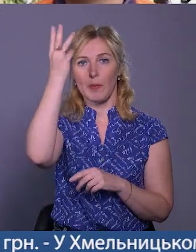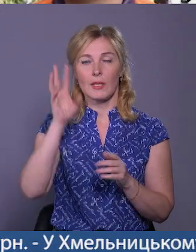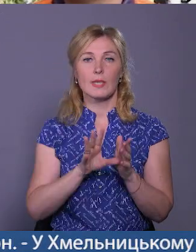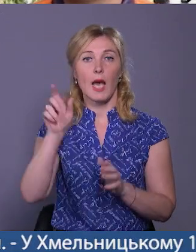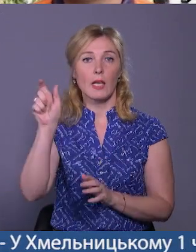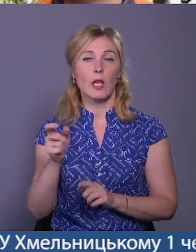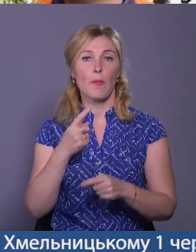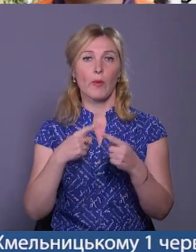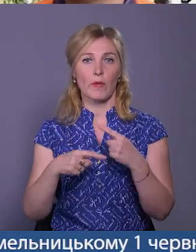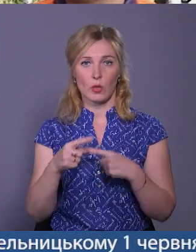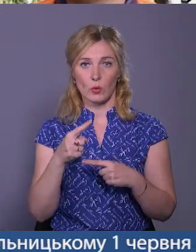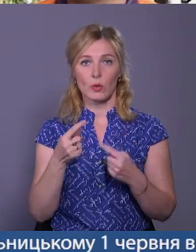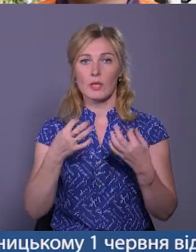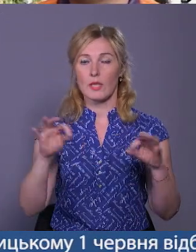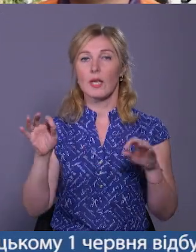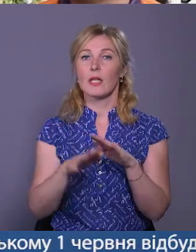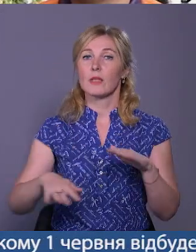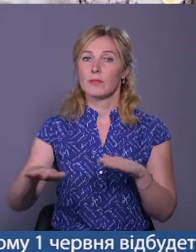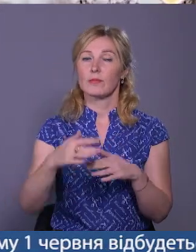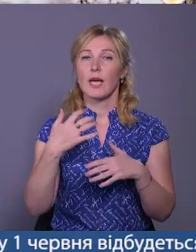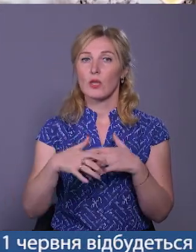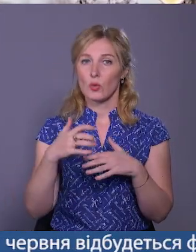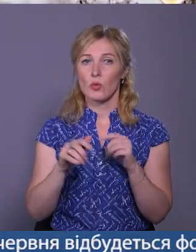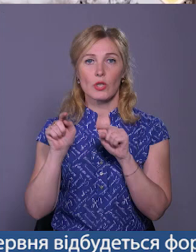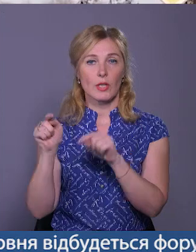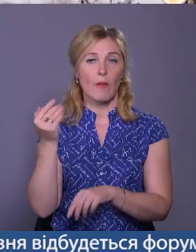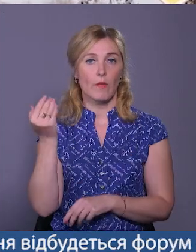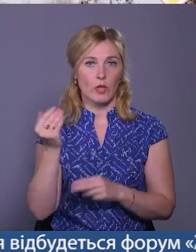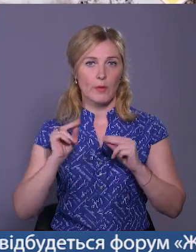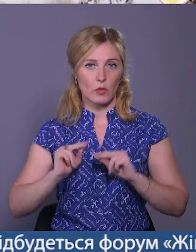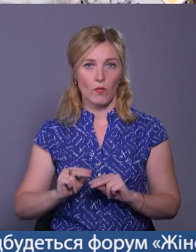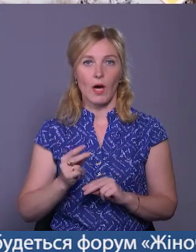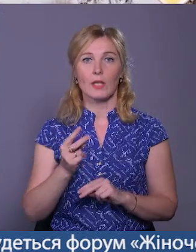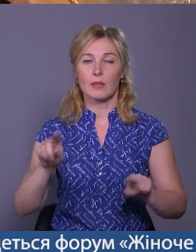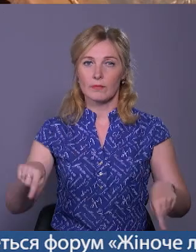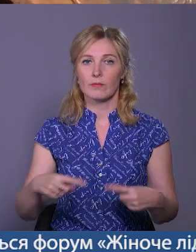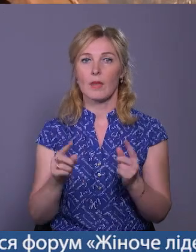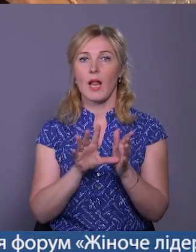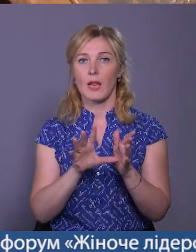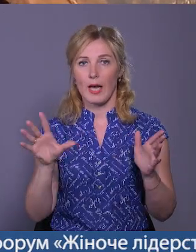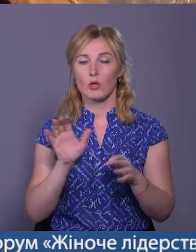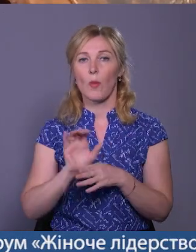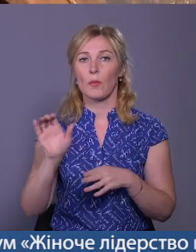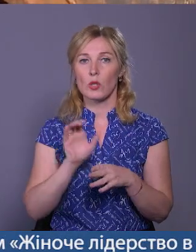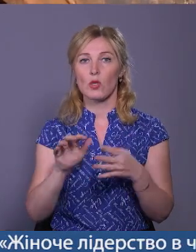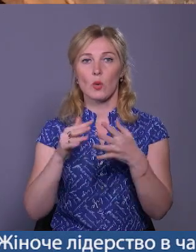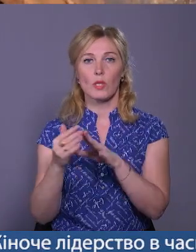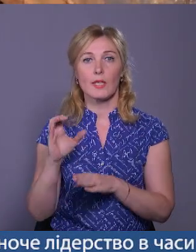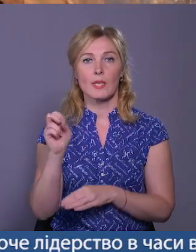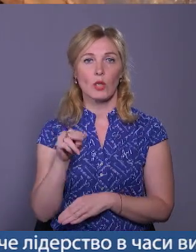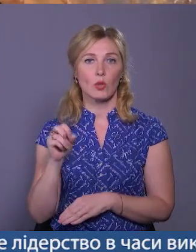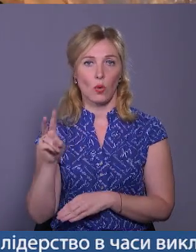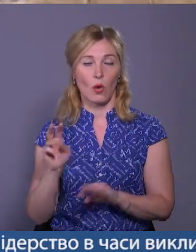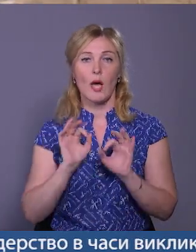енергетики повернулись з деокупованої Херсонщини там вони працювали над відновленням електропостачання у селі садок